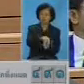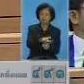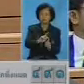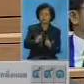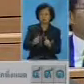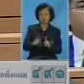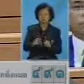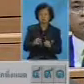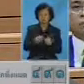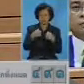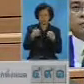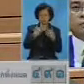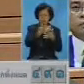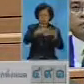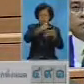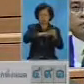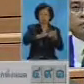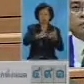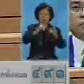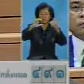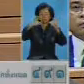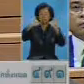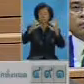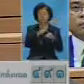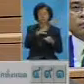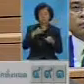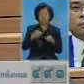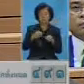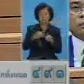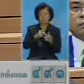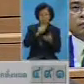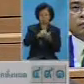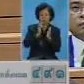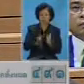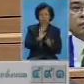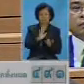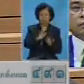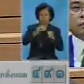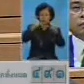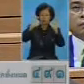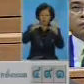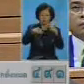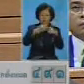กิดจากนโยบายของรัฐบาลและก็การตั้งคนของรัฐบาลไปดูง